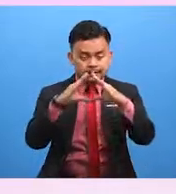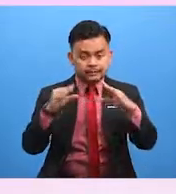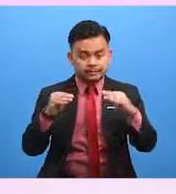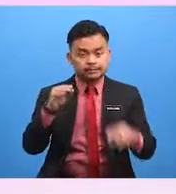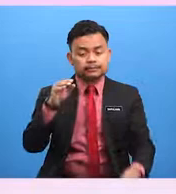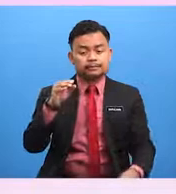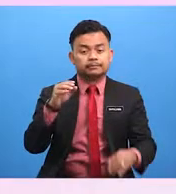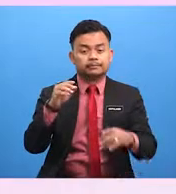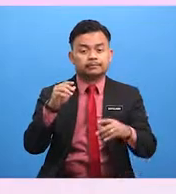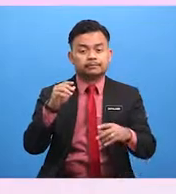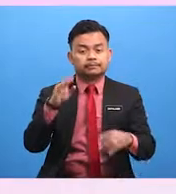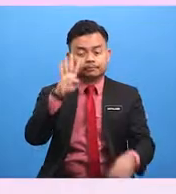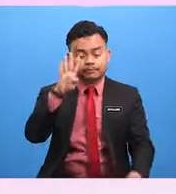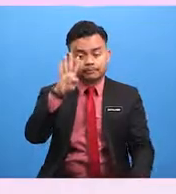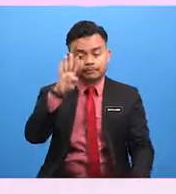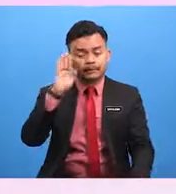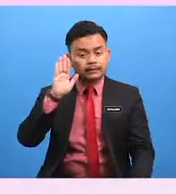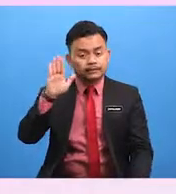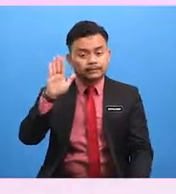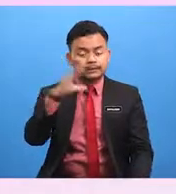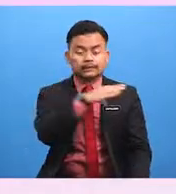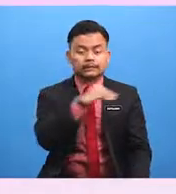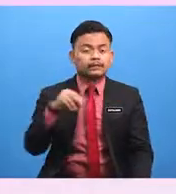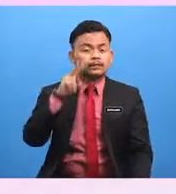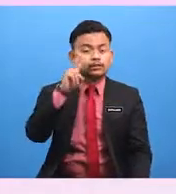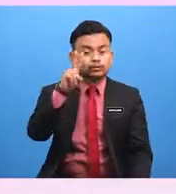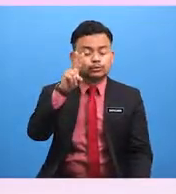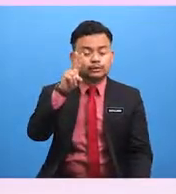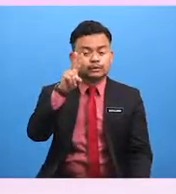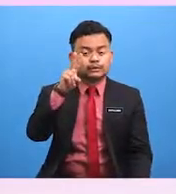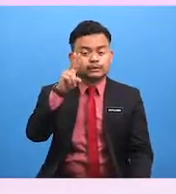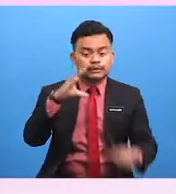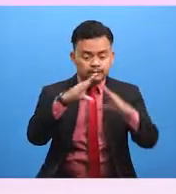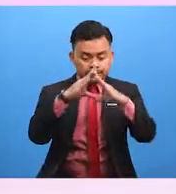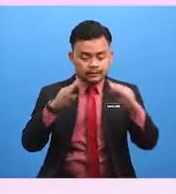2 segi 4 sama untuk membentuk kuboid.